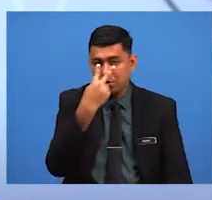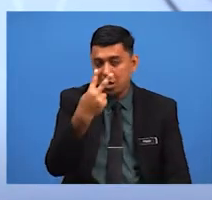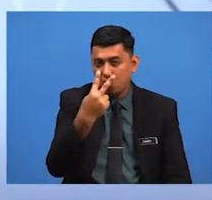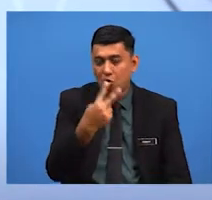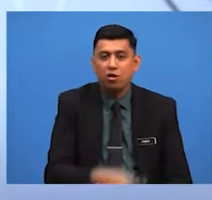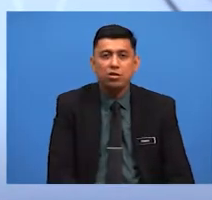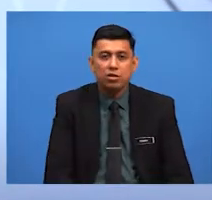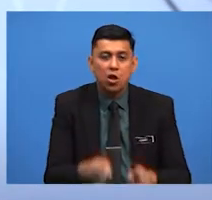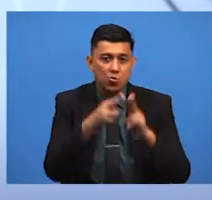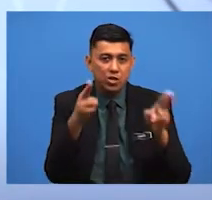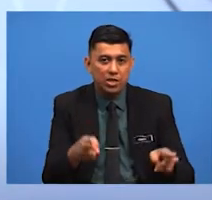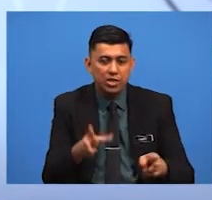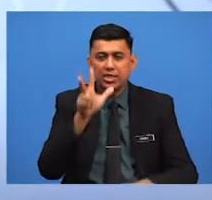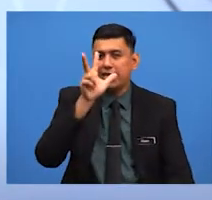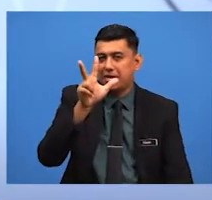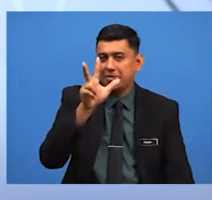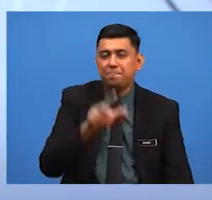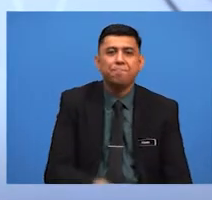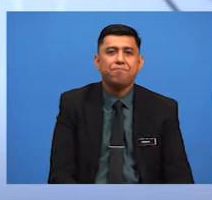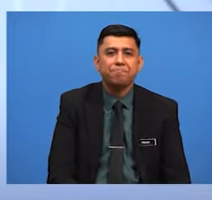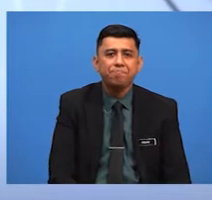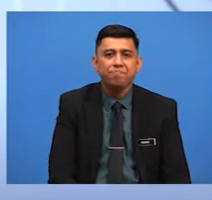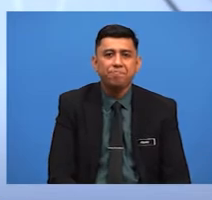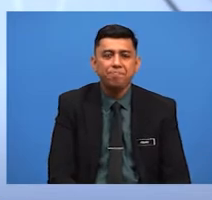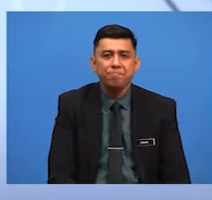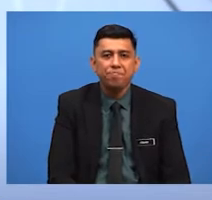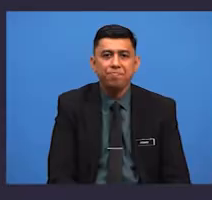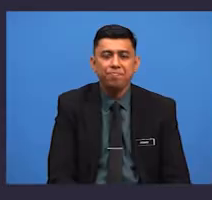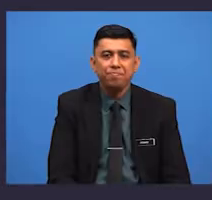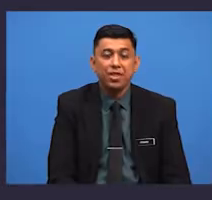Sekarang kita lihat pula uji minda yang ketiga.